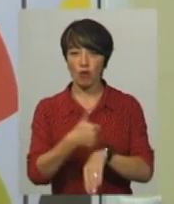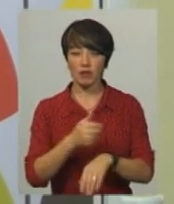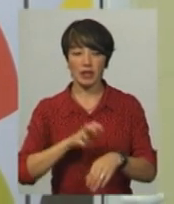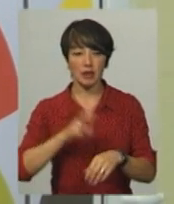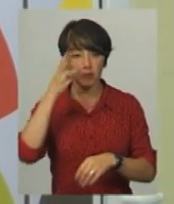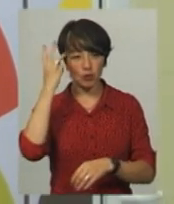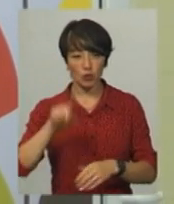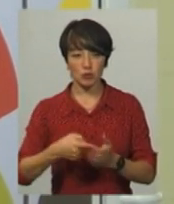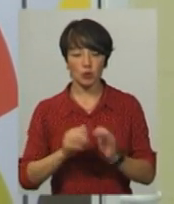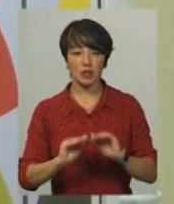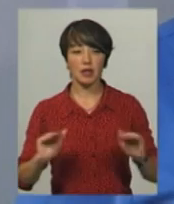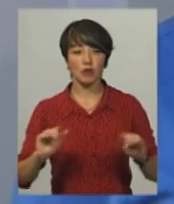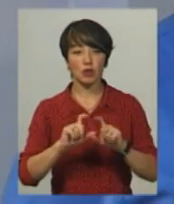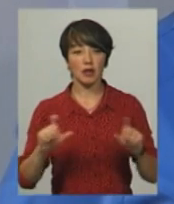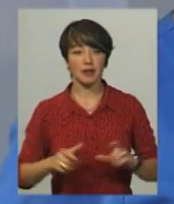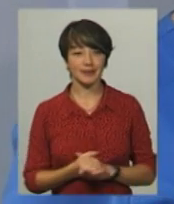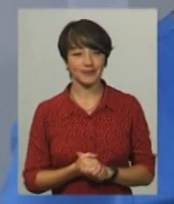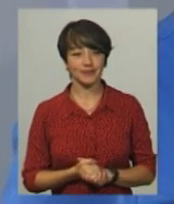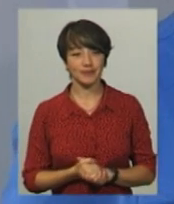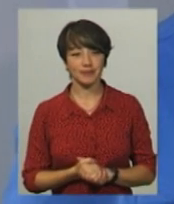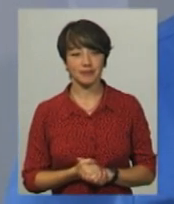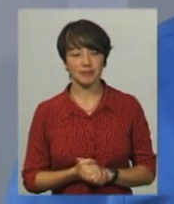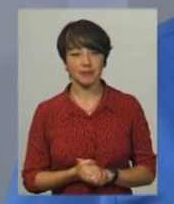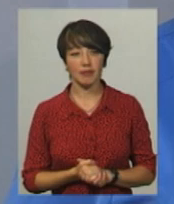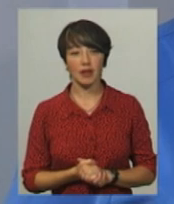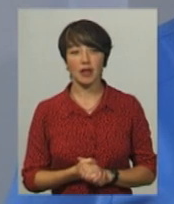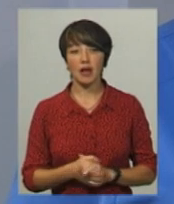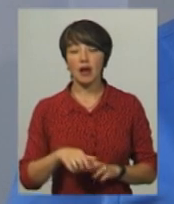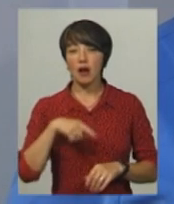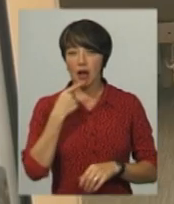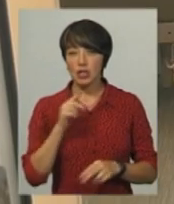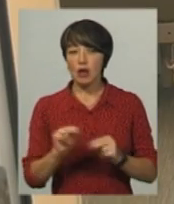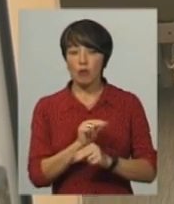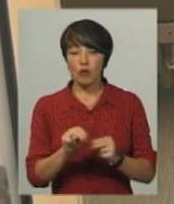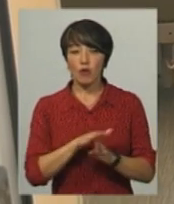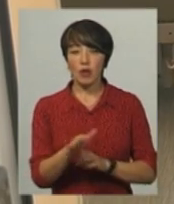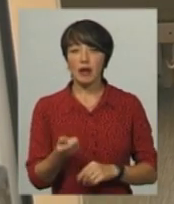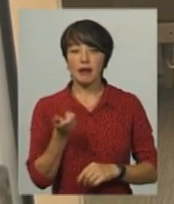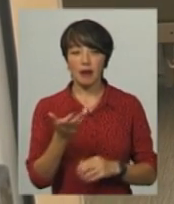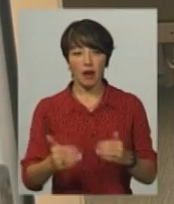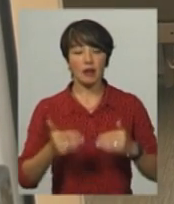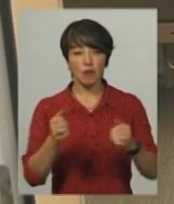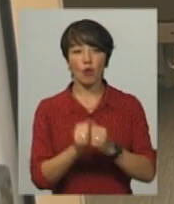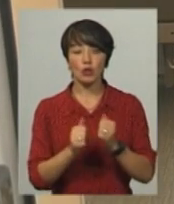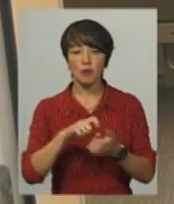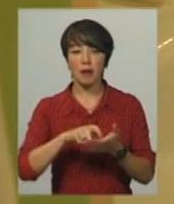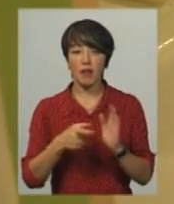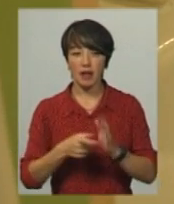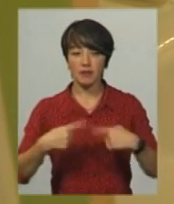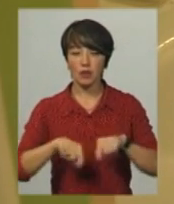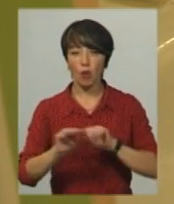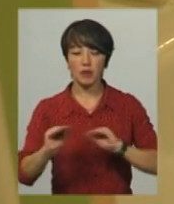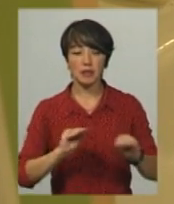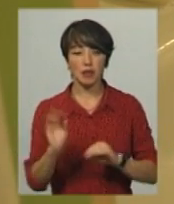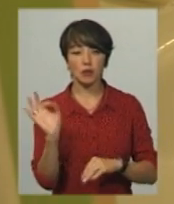лікар Хмельницької міської дитячої лікарні Наталя Зимак-Закутня. Лікарка каже, ремонт виконувався у кілька етапів. У кожній палаті відділення